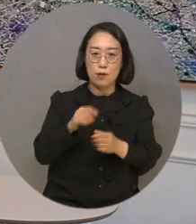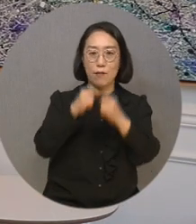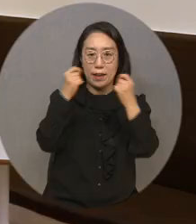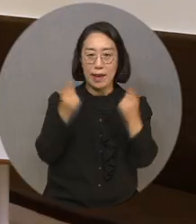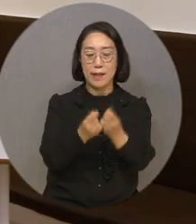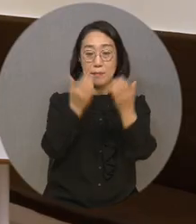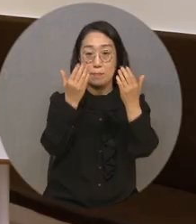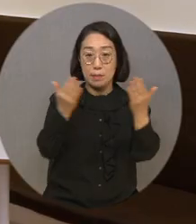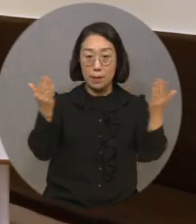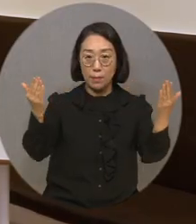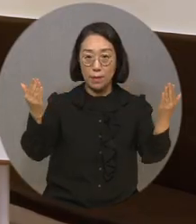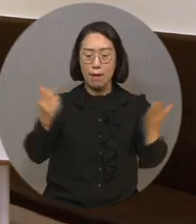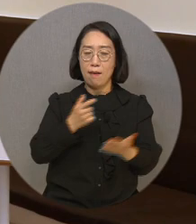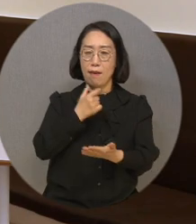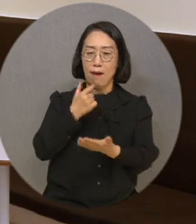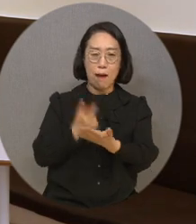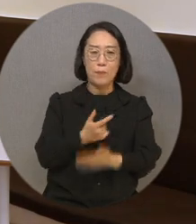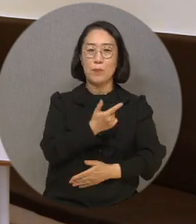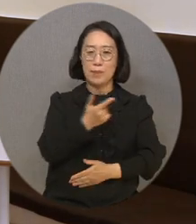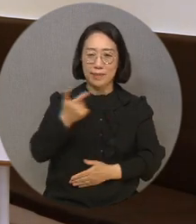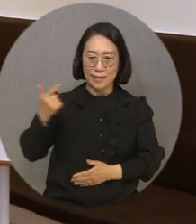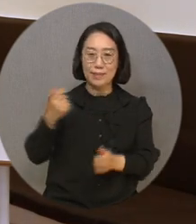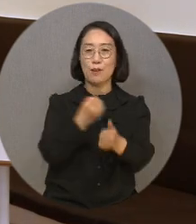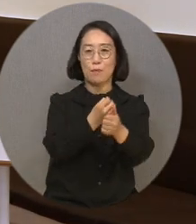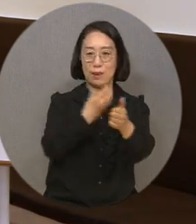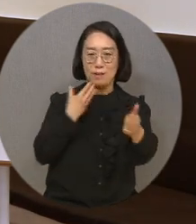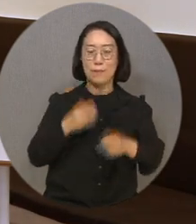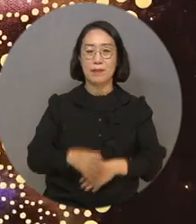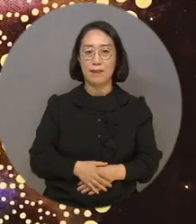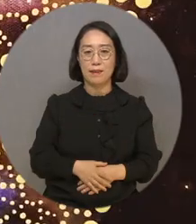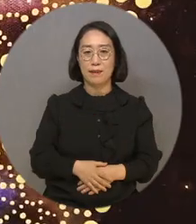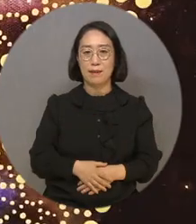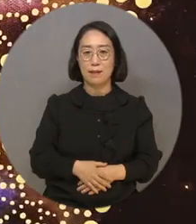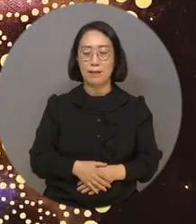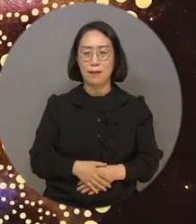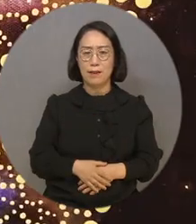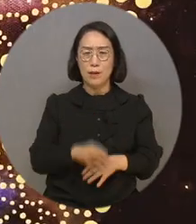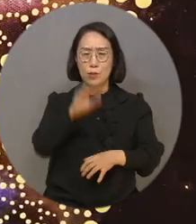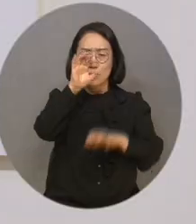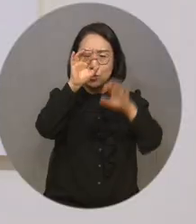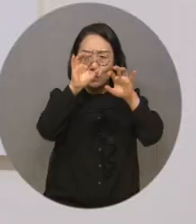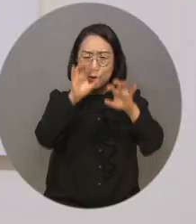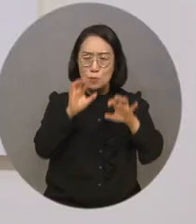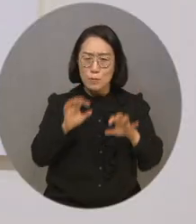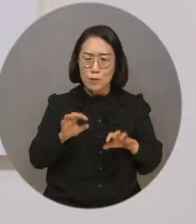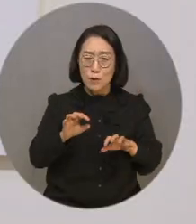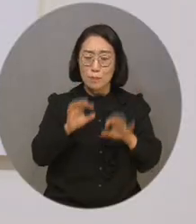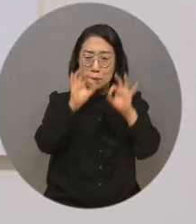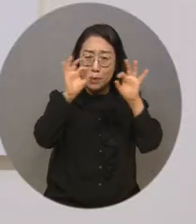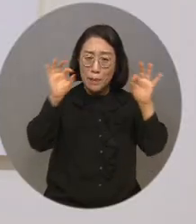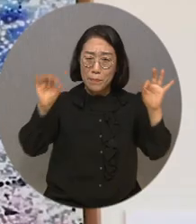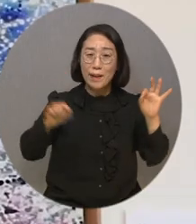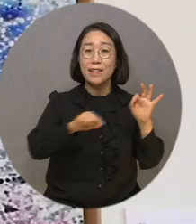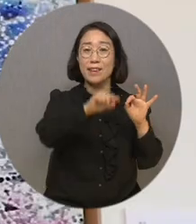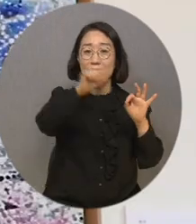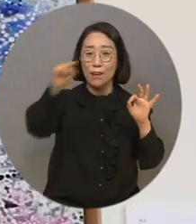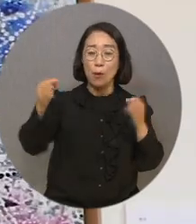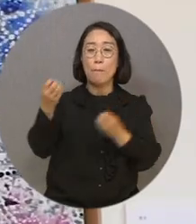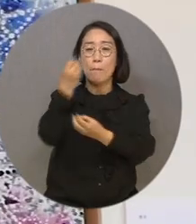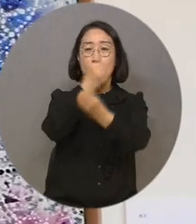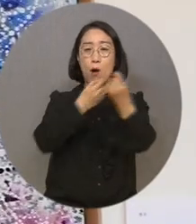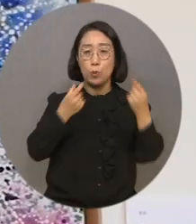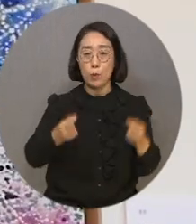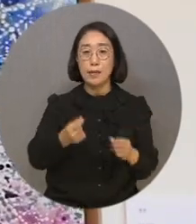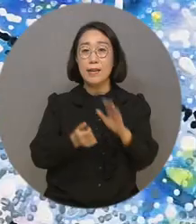열게 돼 감회가 남다르다 말합니다. 도트는 별이며 작가의 고유향기로 희망과